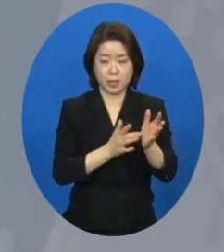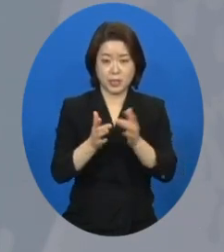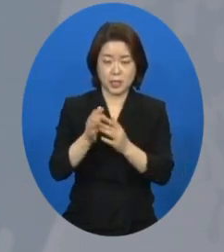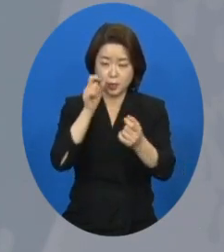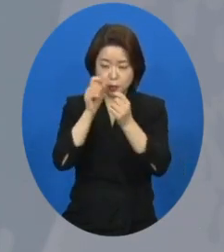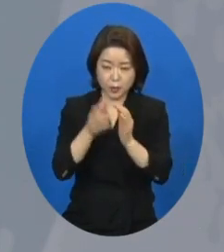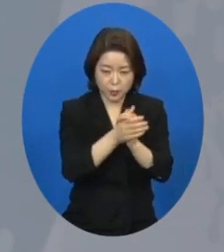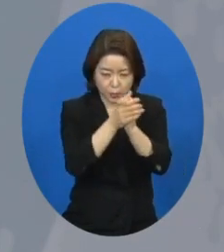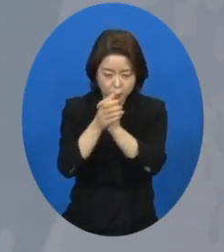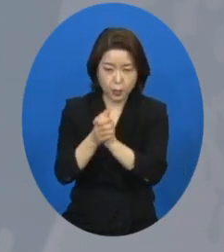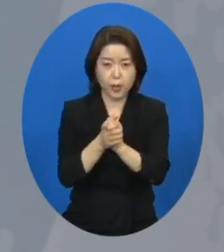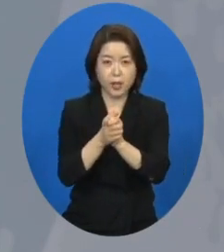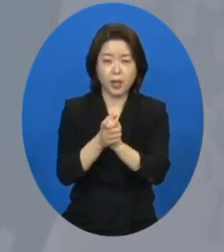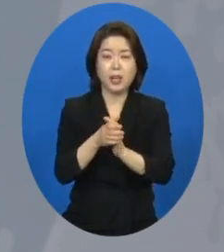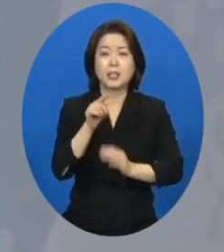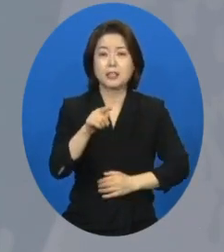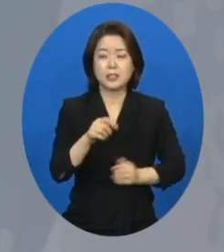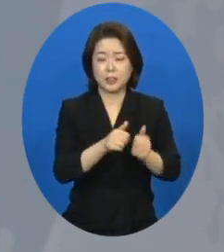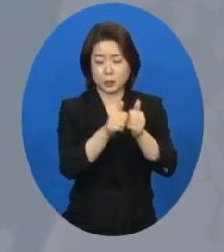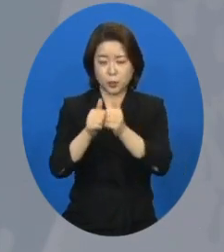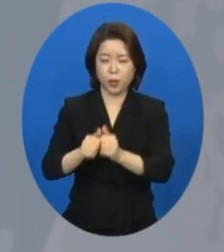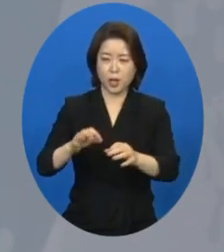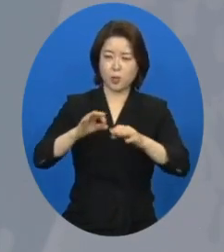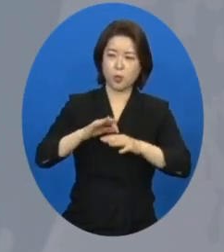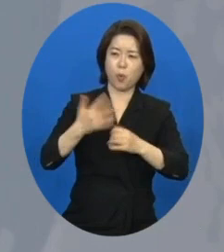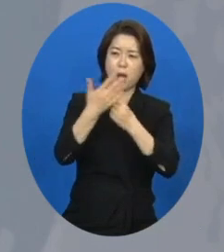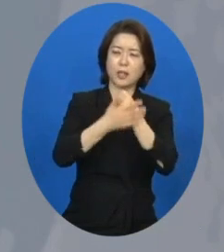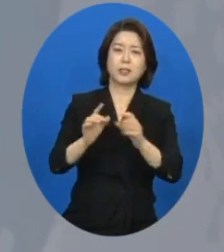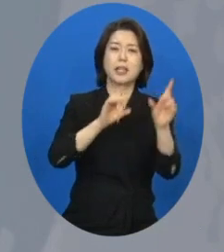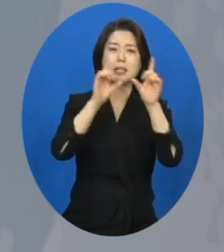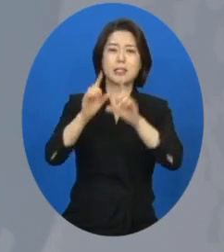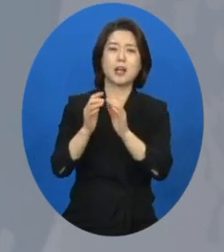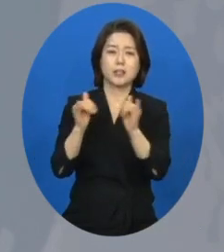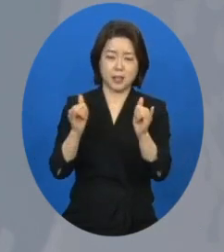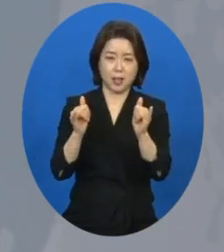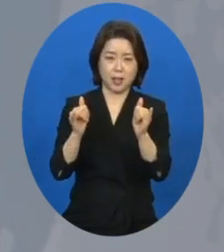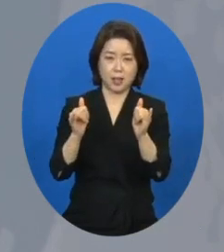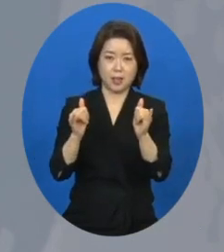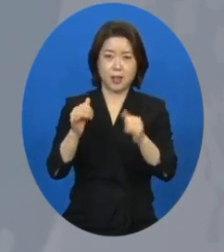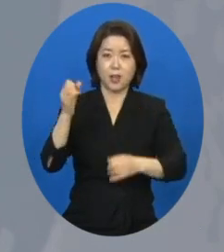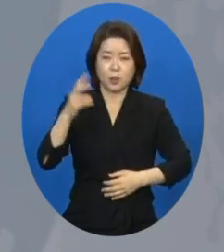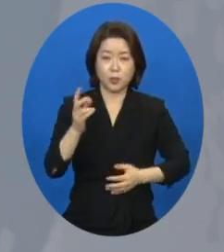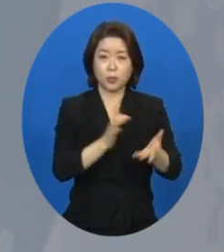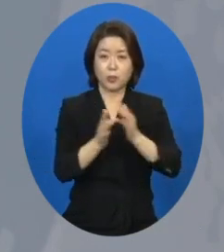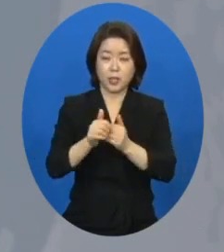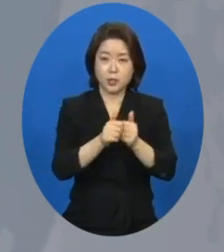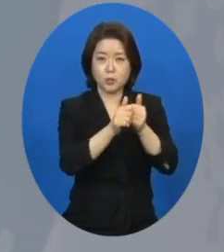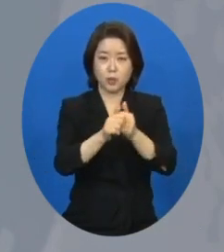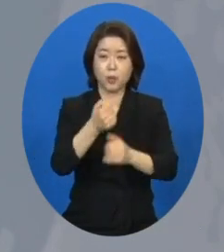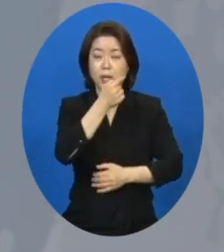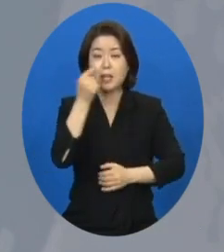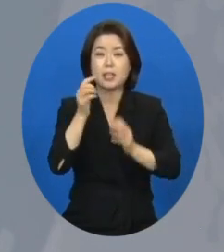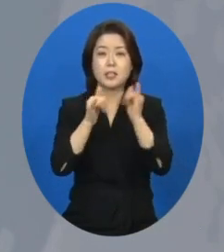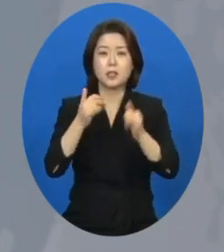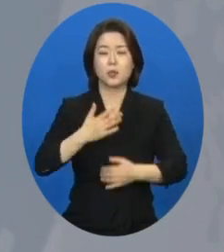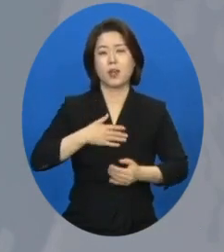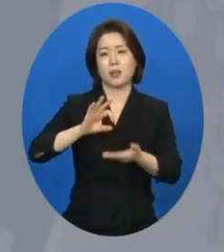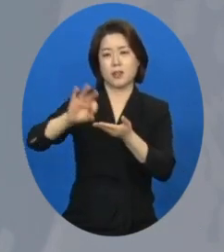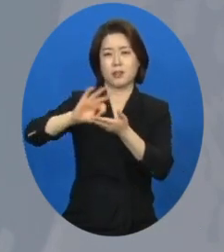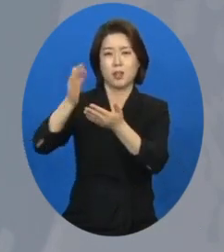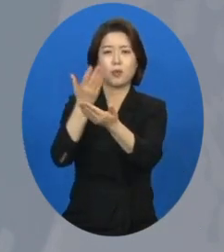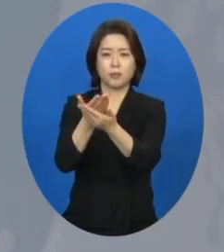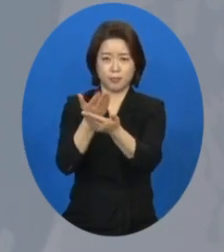친밀히 동행하는 바로 그 놀라운 은혜의 삶을 사는 자로, 그리고 예수 동행의 증인으로 저를 사용하여